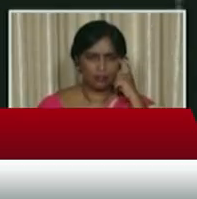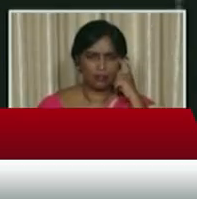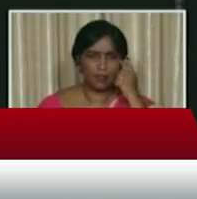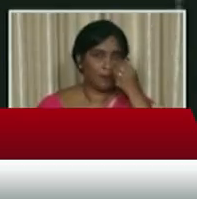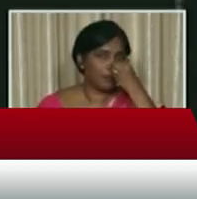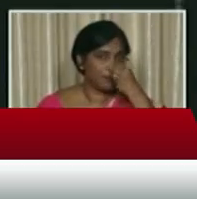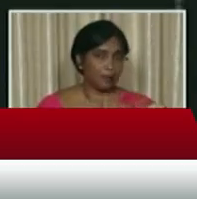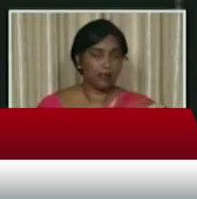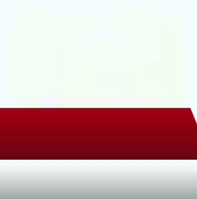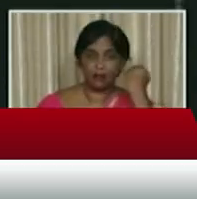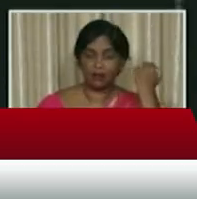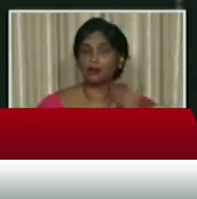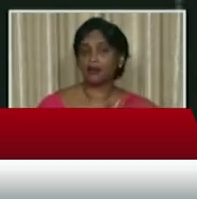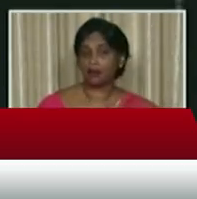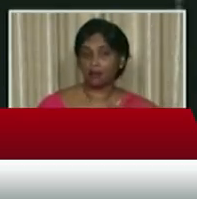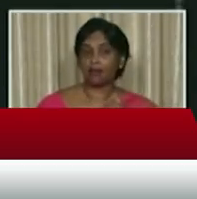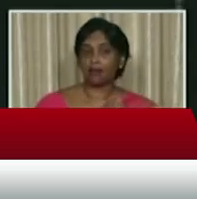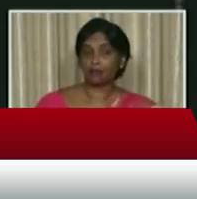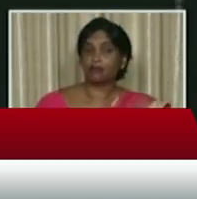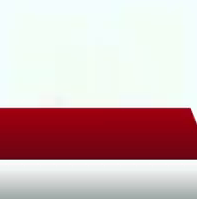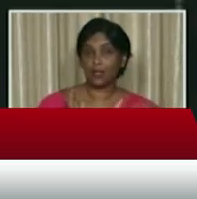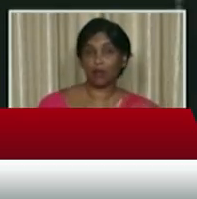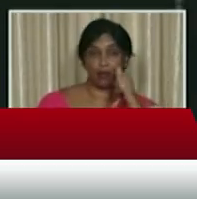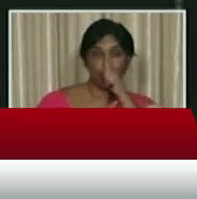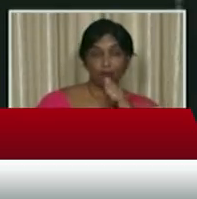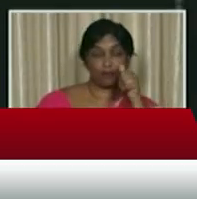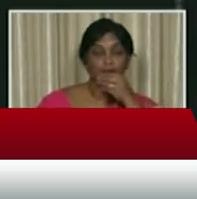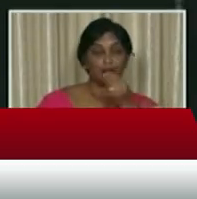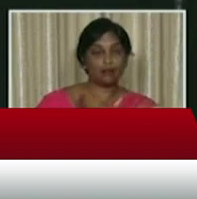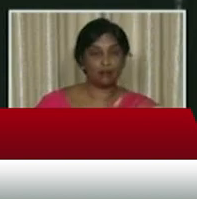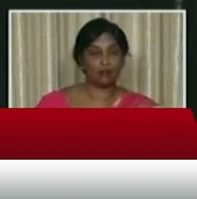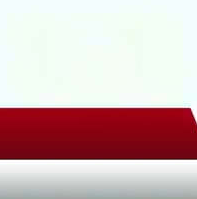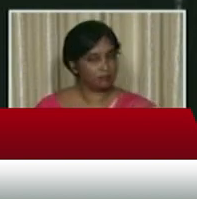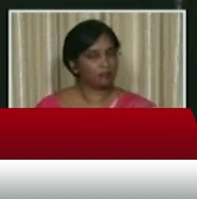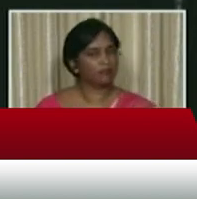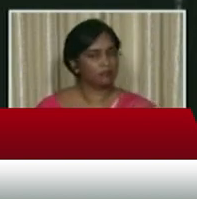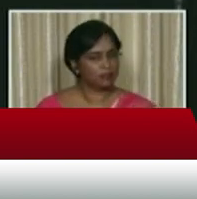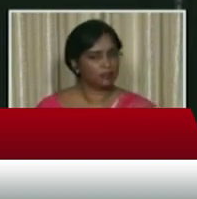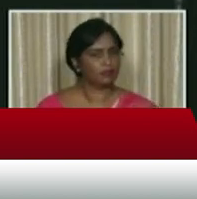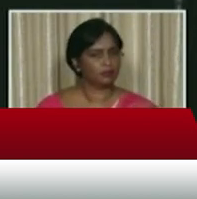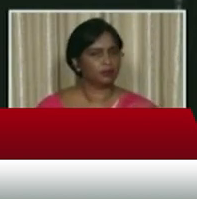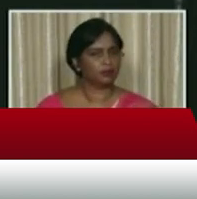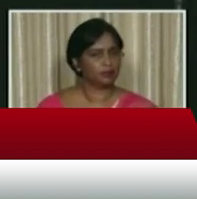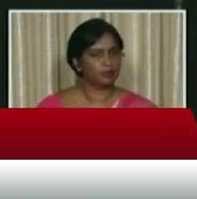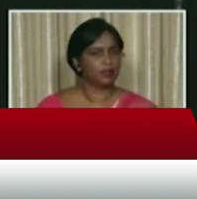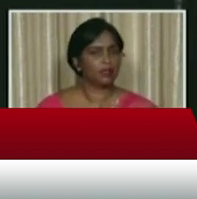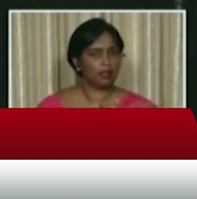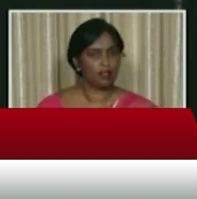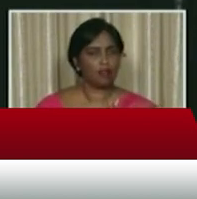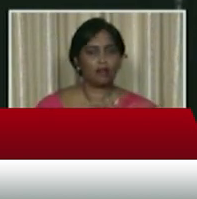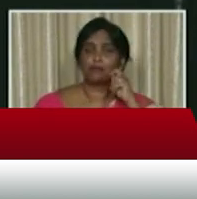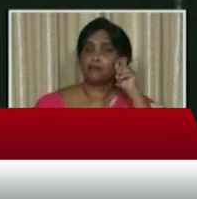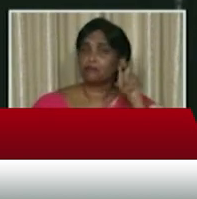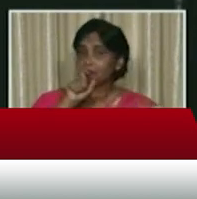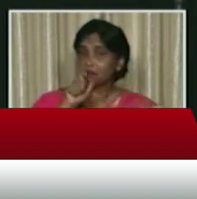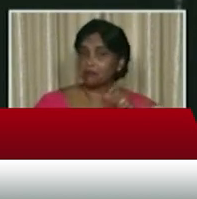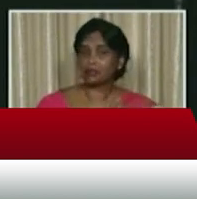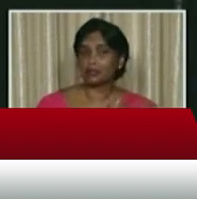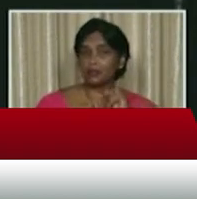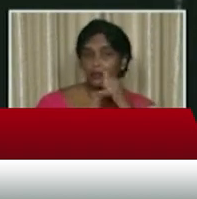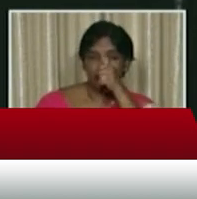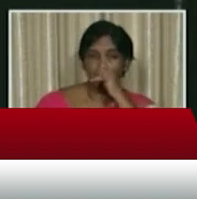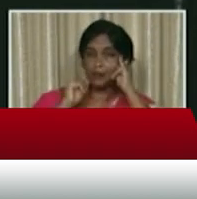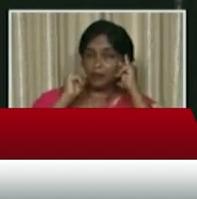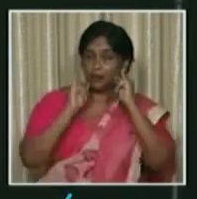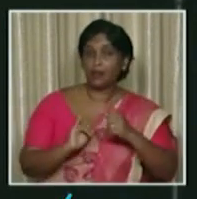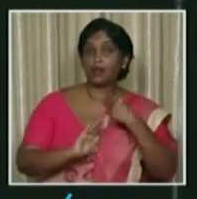මාතර රැස්වීම් වලදී අපි කතා කරා මෙගා ඩීල් ගැන. අපි ගියා අල්ලස් කොමිසමට. ඒ වගේම අපි මහ ජනතාවට දූෂණයෙන් තොර